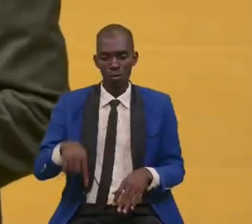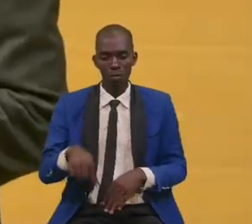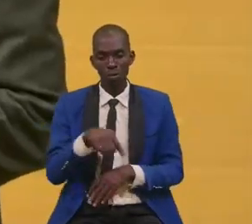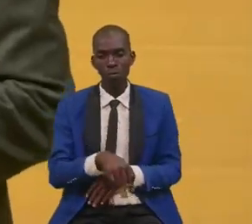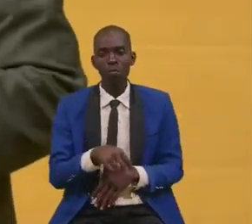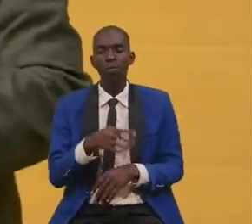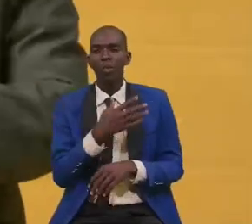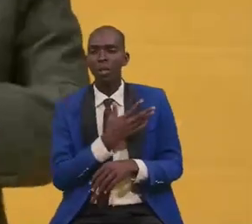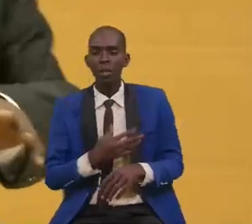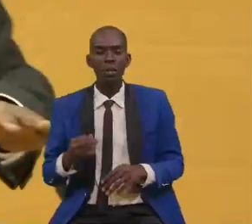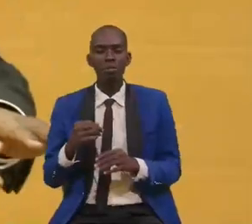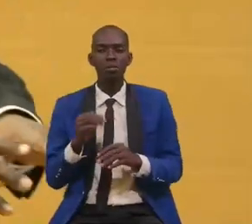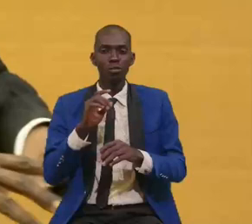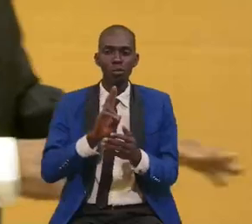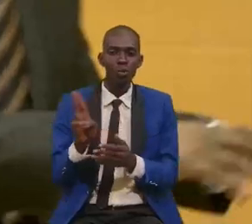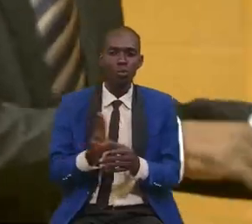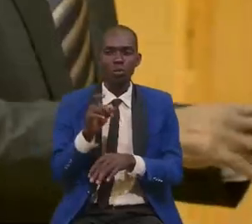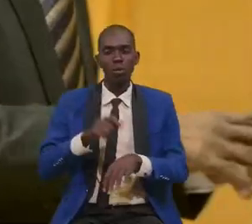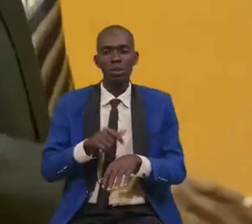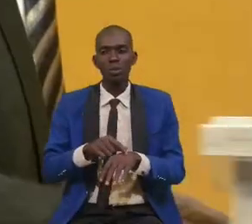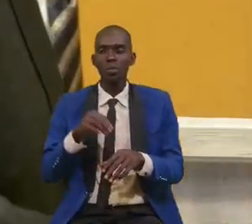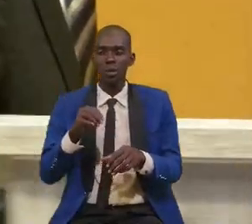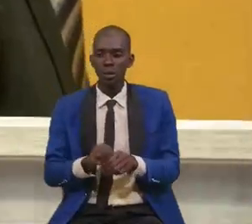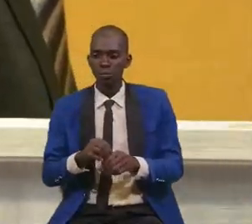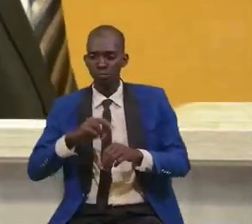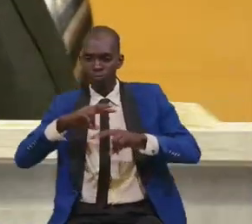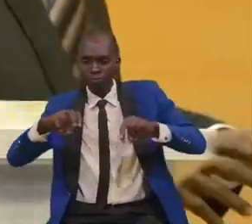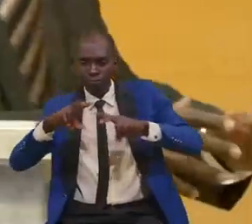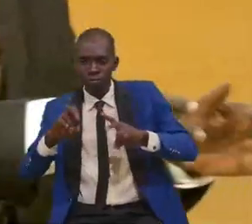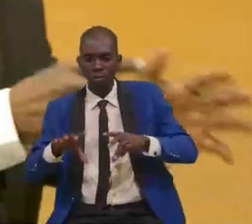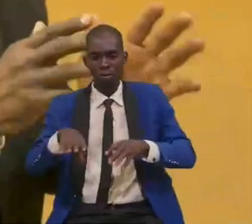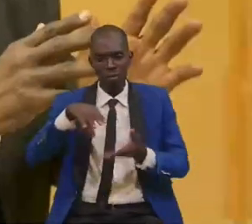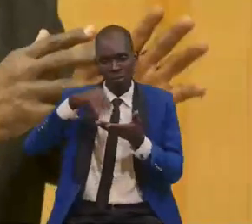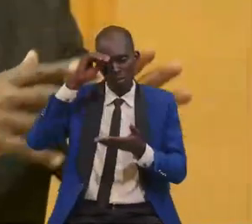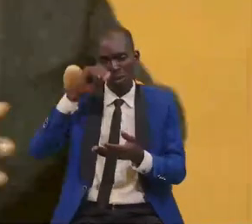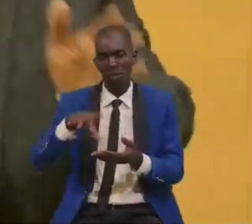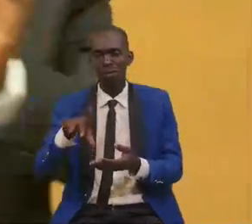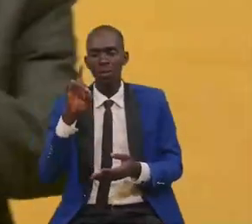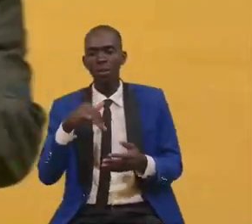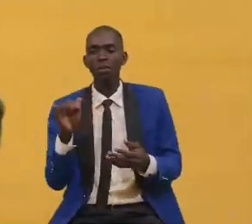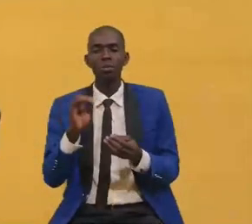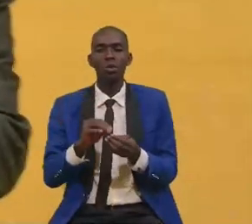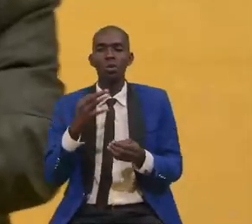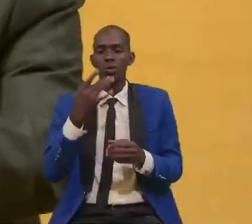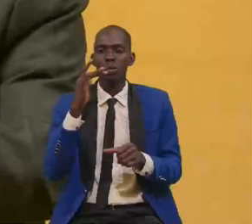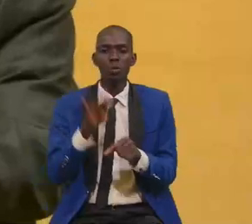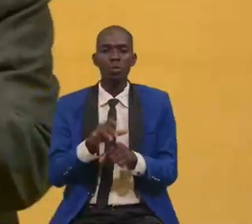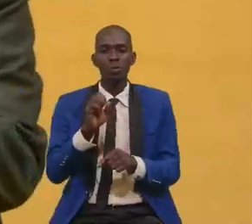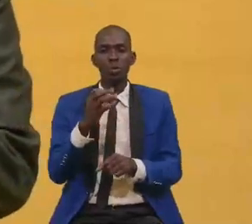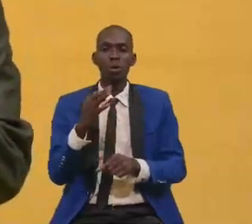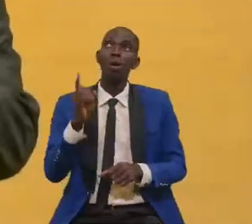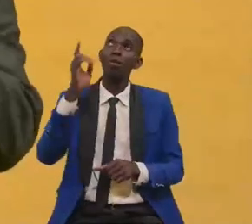en explorant les promesses de Dieu et les prophéties de la parole. Et vous